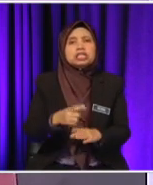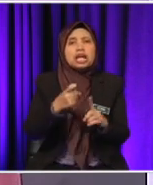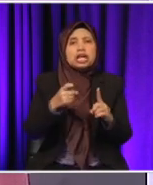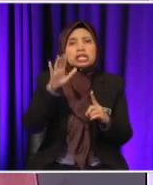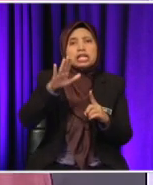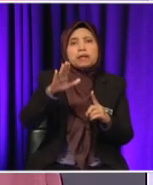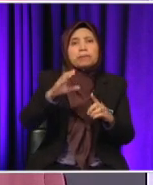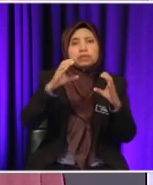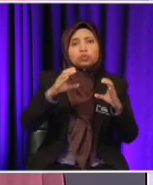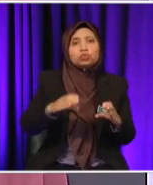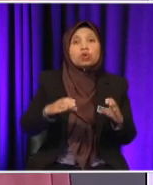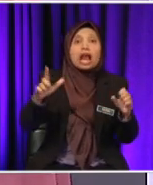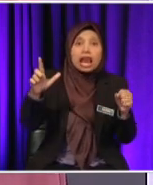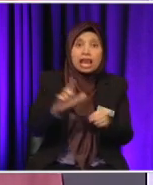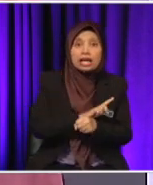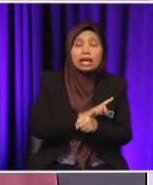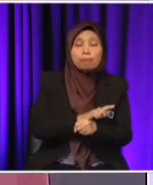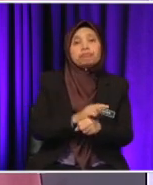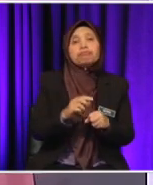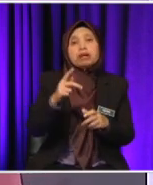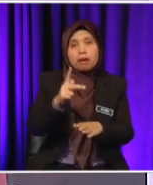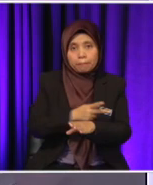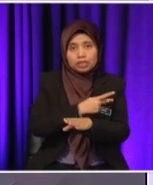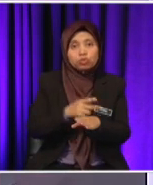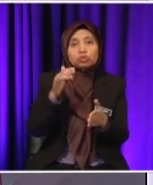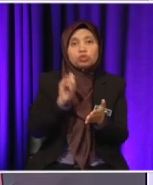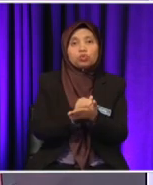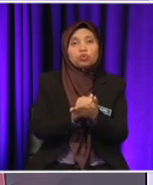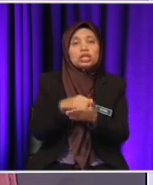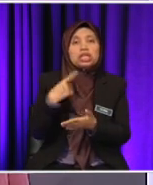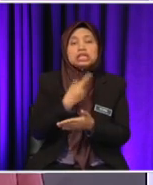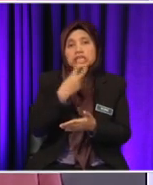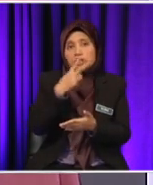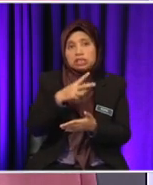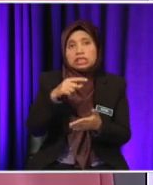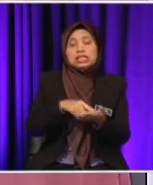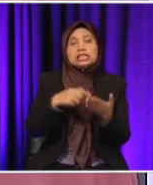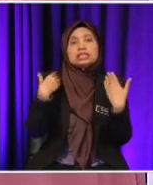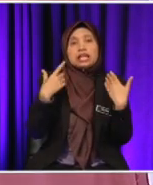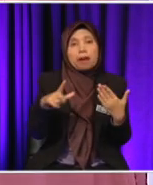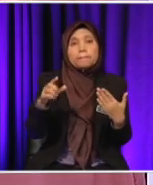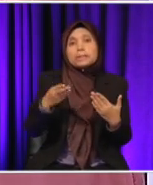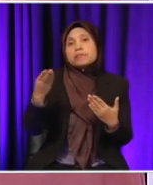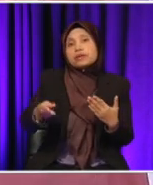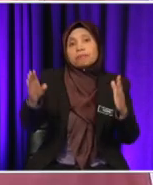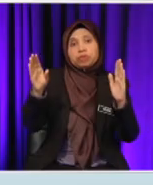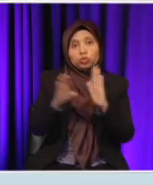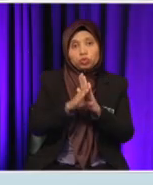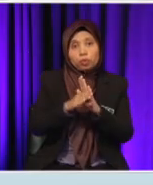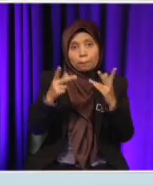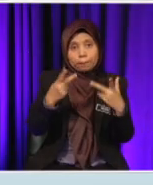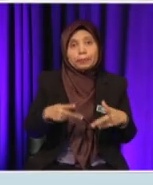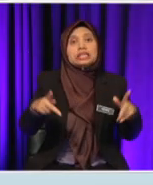lengkap lah pantun itu sebenarnya Oke kita lihat ini ada beberapa contoh penting